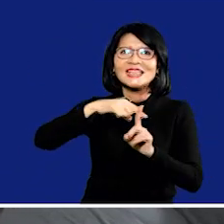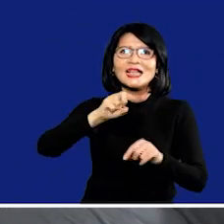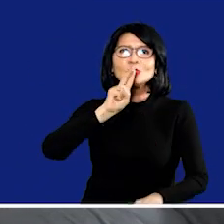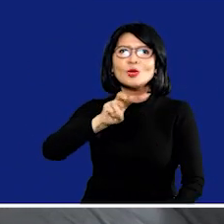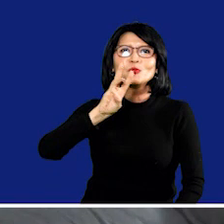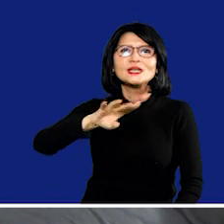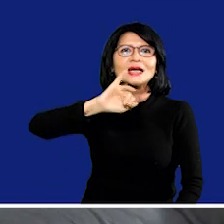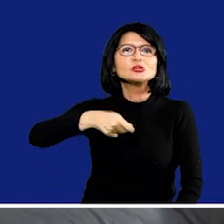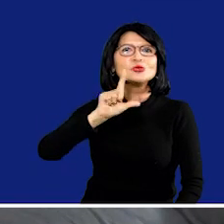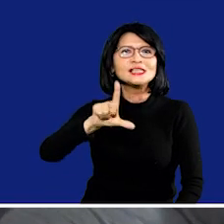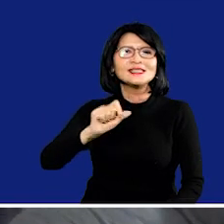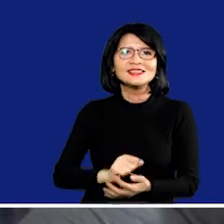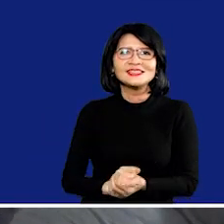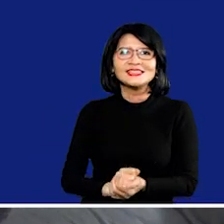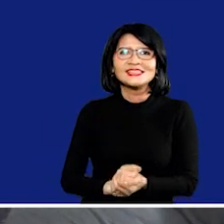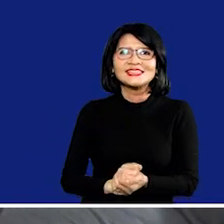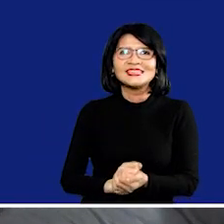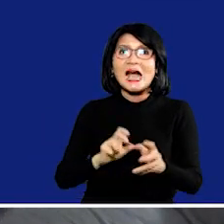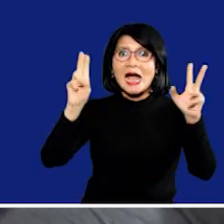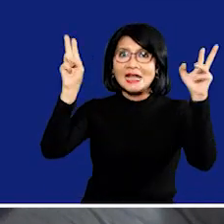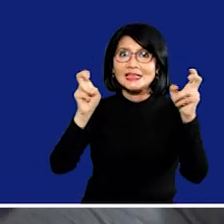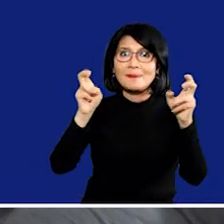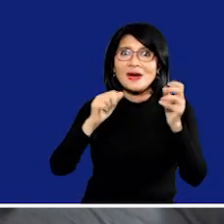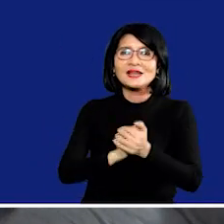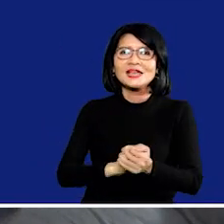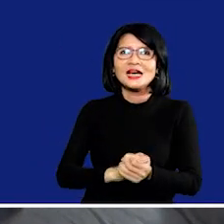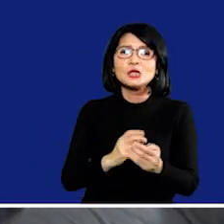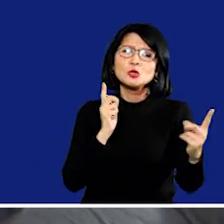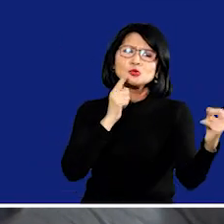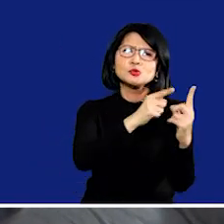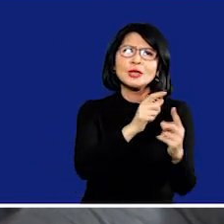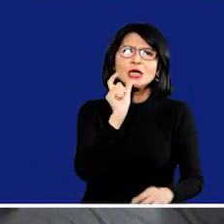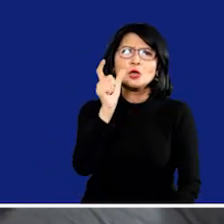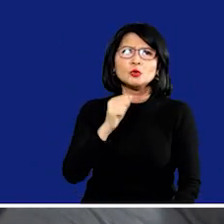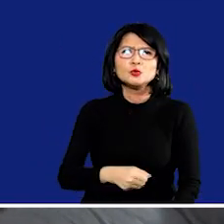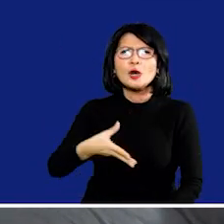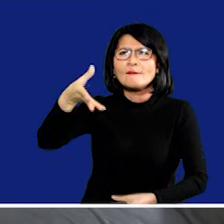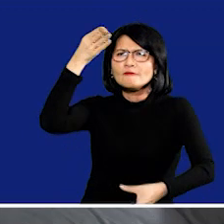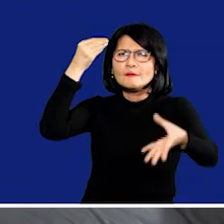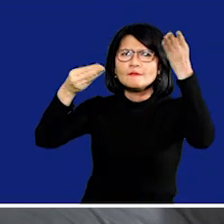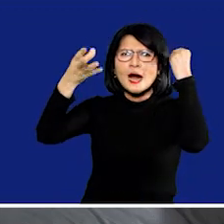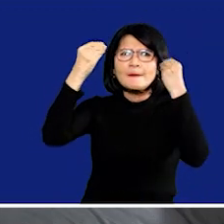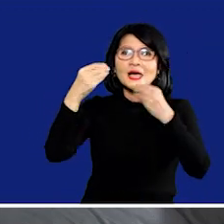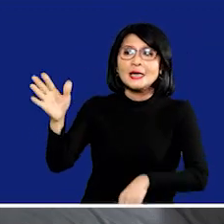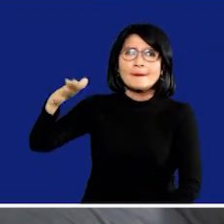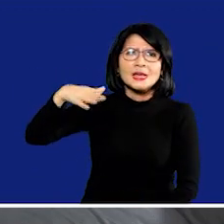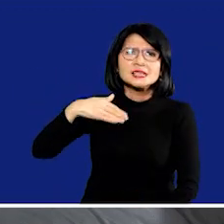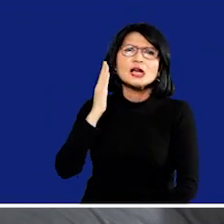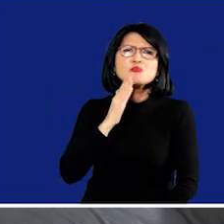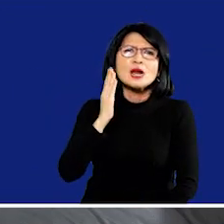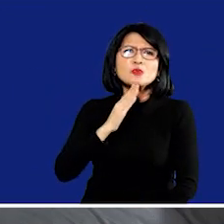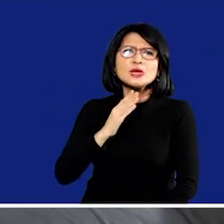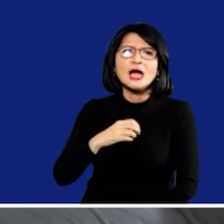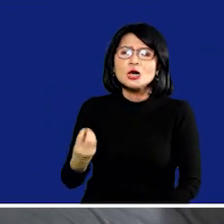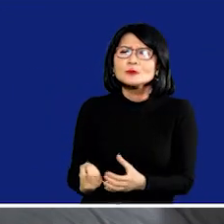tanggal 23 Juli kemarin. Acara Kemah Karakter Virtual Anak Indonesia bertujuan untuk memberikan pemahaman dan mengajak